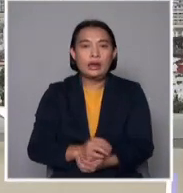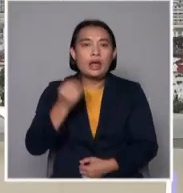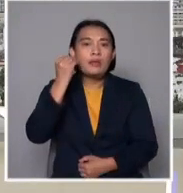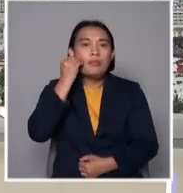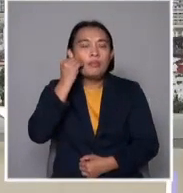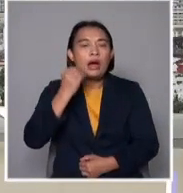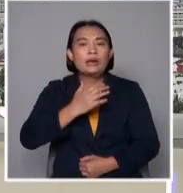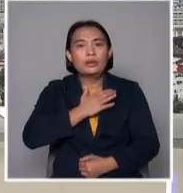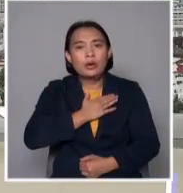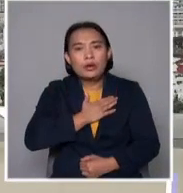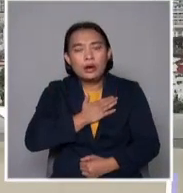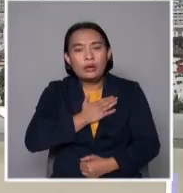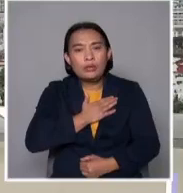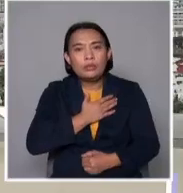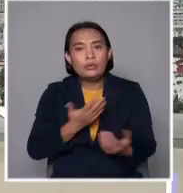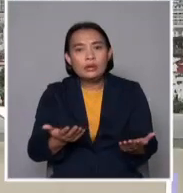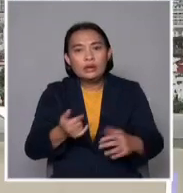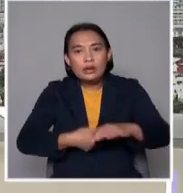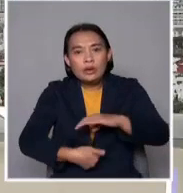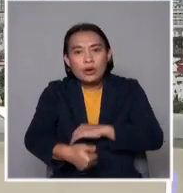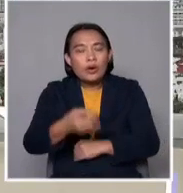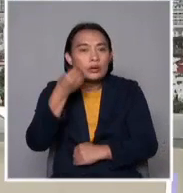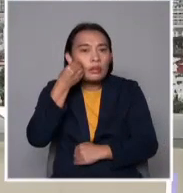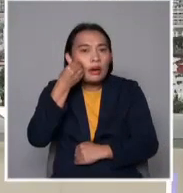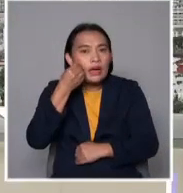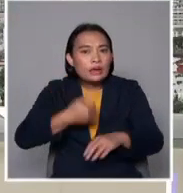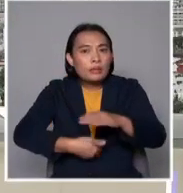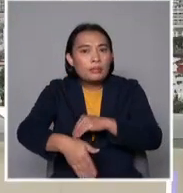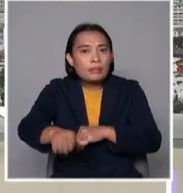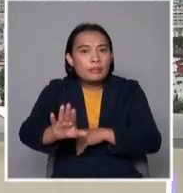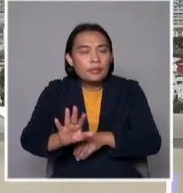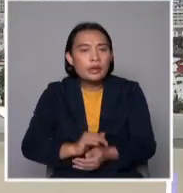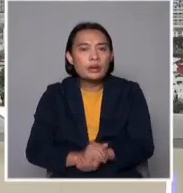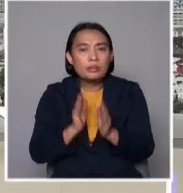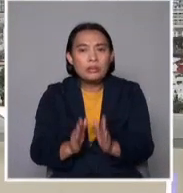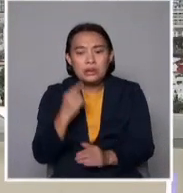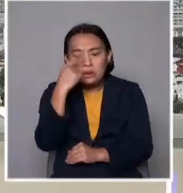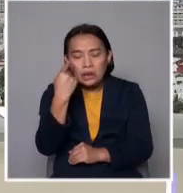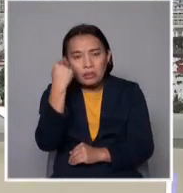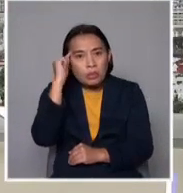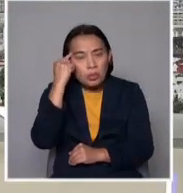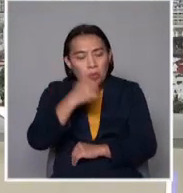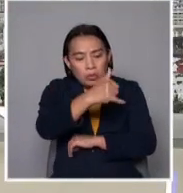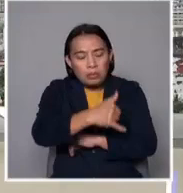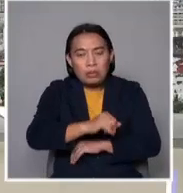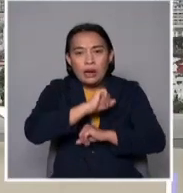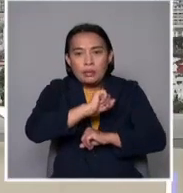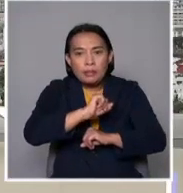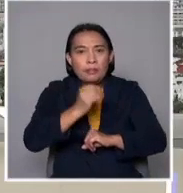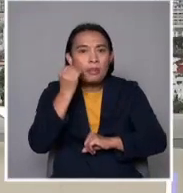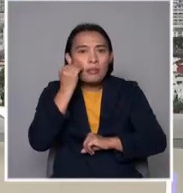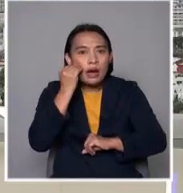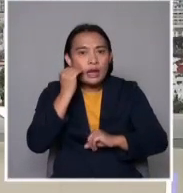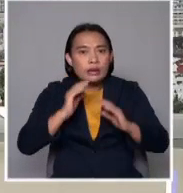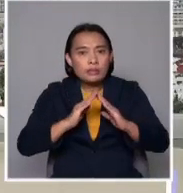อาศัยเนี่ยวันดีคืนดีเราไม่อยู่บ้านปรากฏว่ามีคนเอาป้ายมาติดไว้หน้าบ้านประกาศขายบ้าน คือเราไม่อยู่นี่เรา